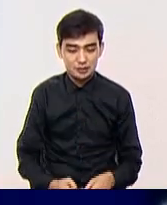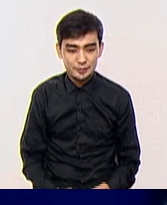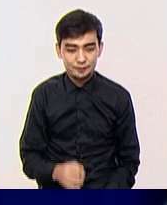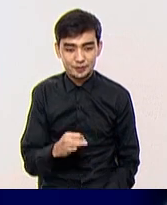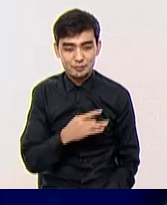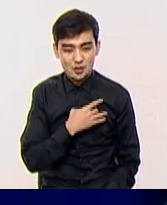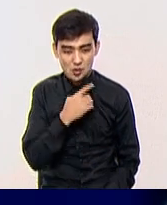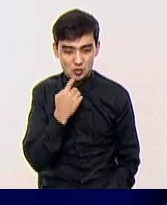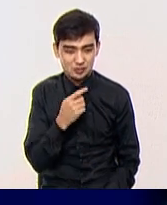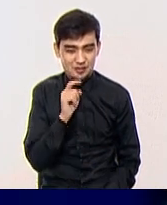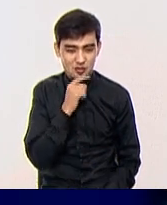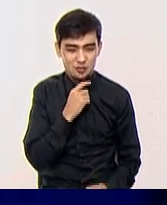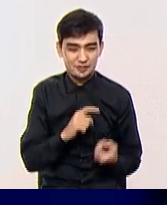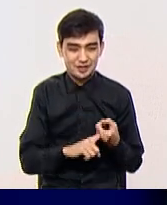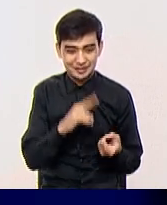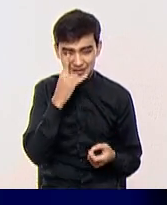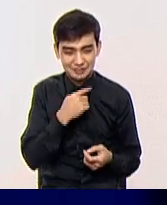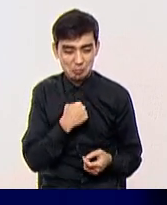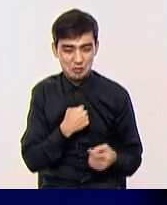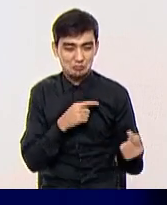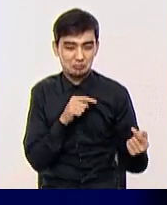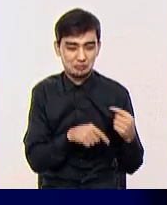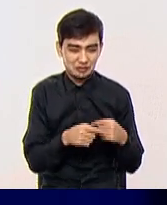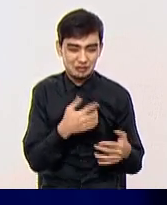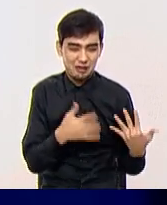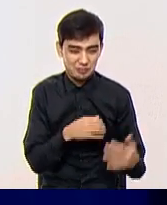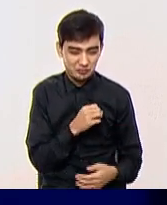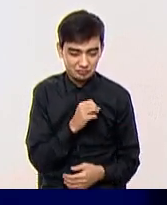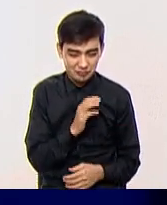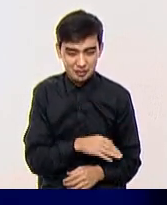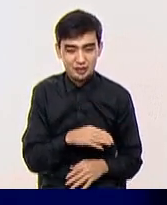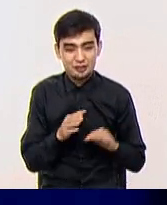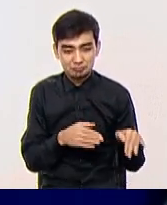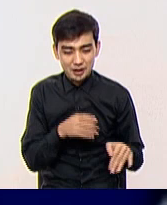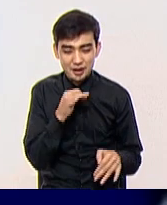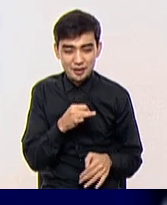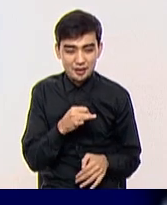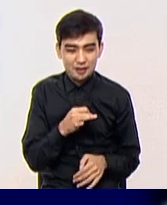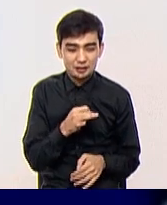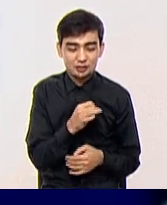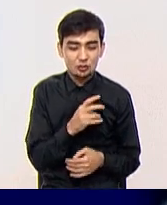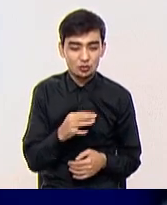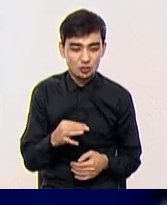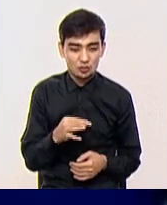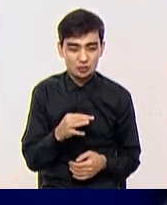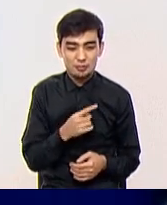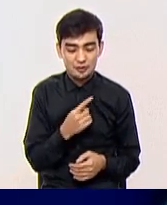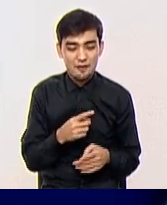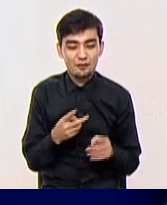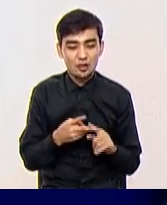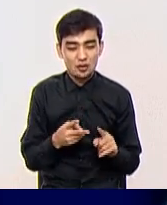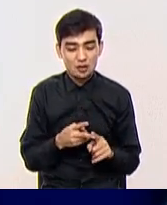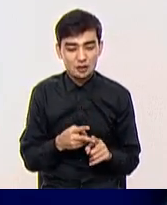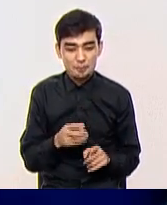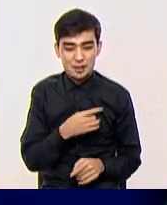экономические связи казахстана с белоруссии все таки послабее существенно да это во первых во вторых все